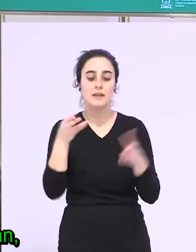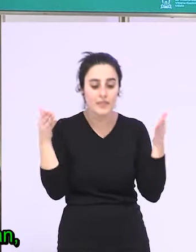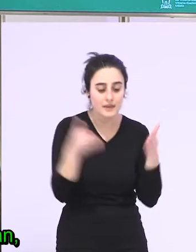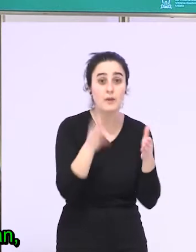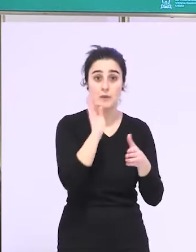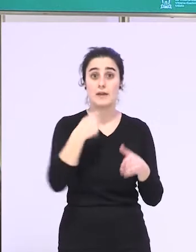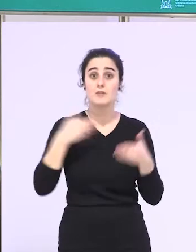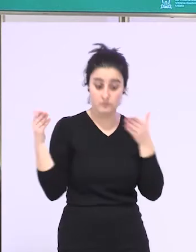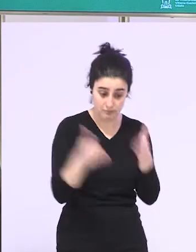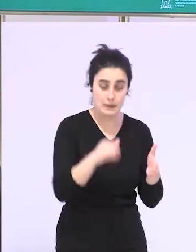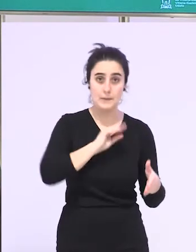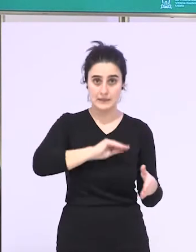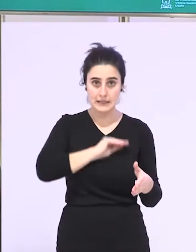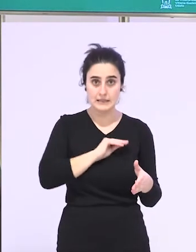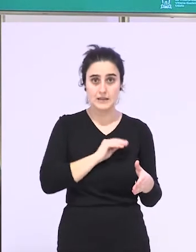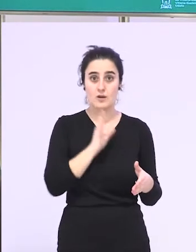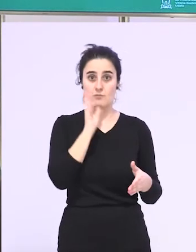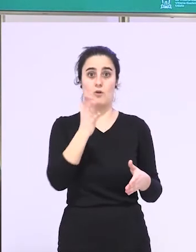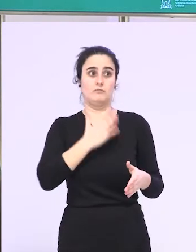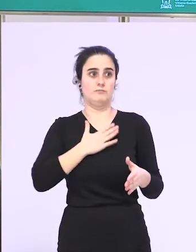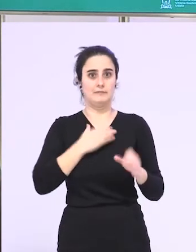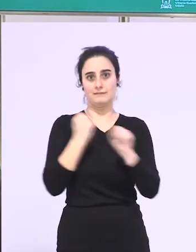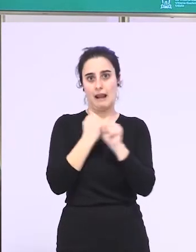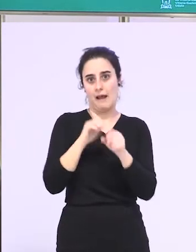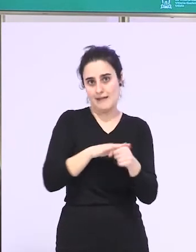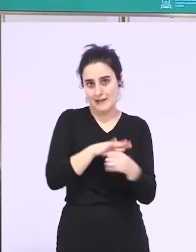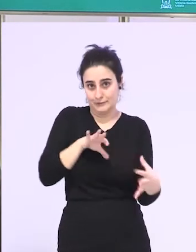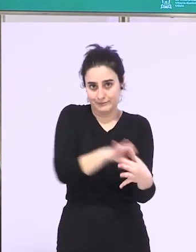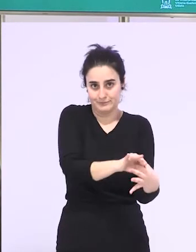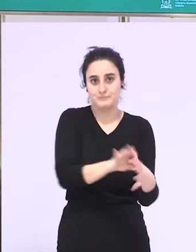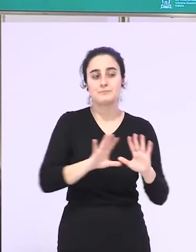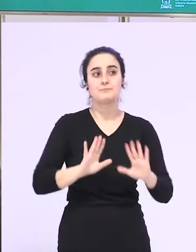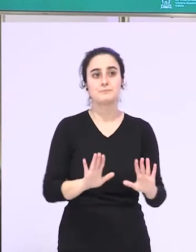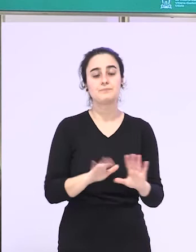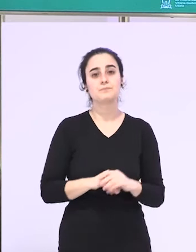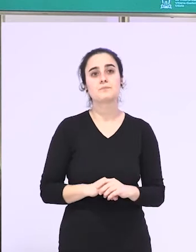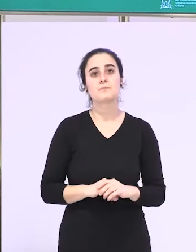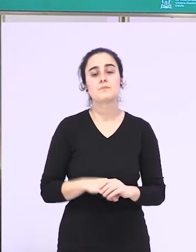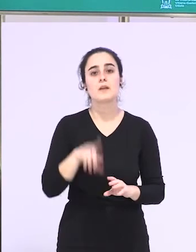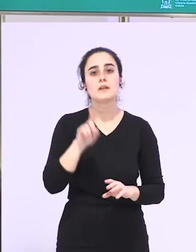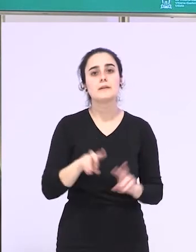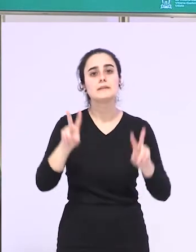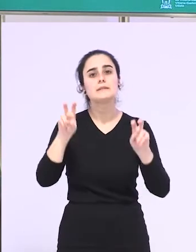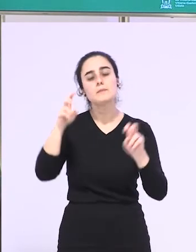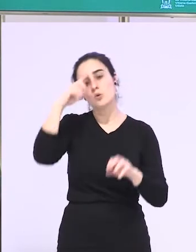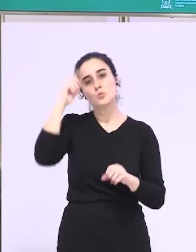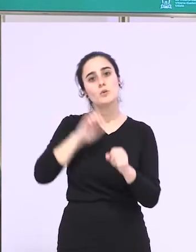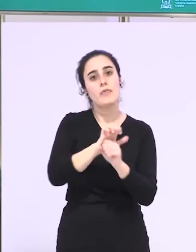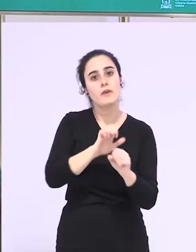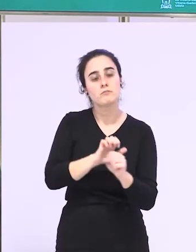naizela komunikabidetan, besteak beste nire lan ere mua delako baita ere, ez? Baina nolabait, bortxaketaren kultura